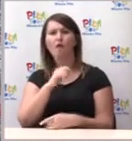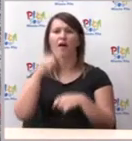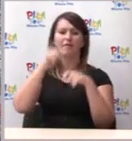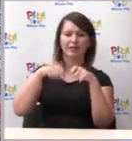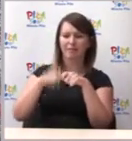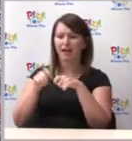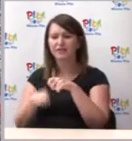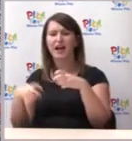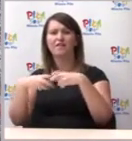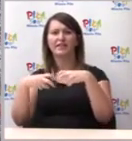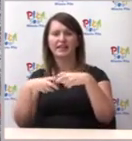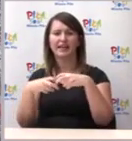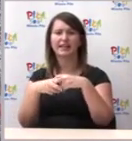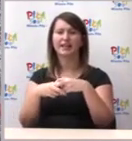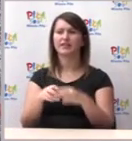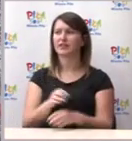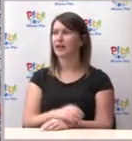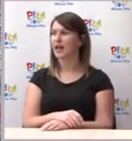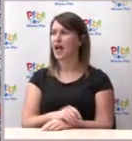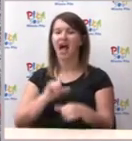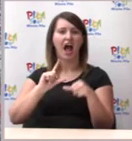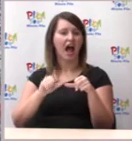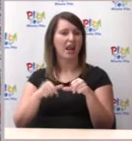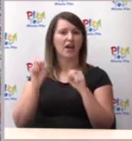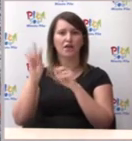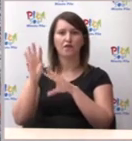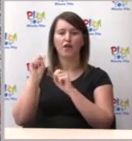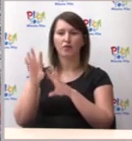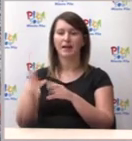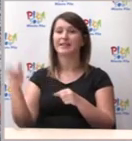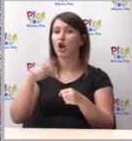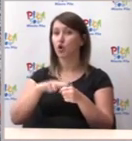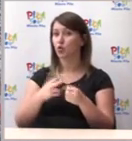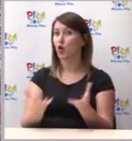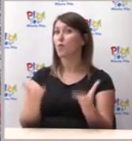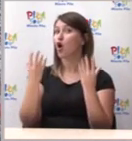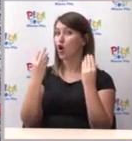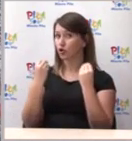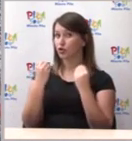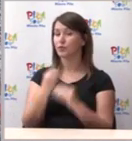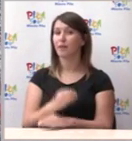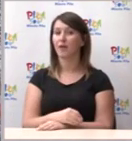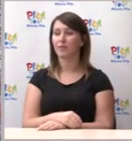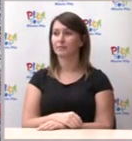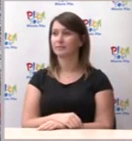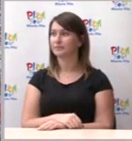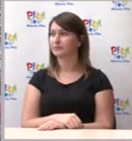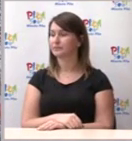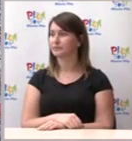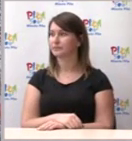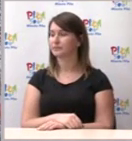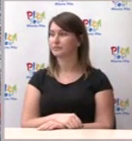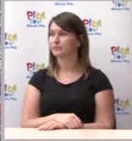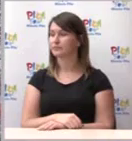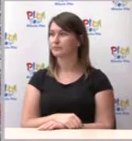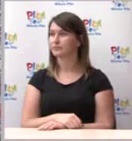informacyjnych, jednak informacji, do której dotarłem, bardzo trudno wyrobić sobie jednoznaczny pogląd,